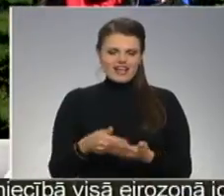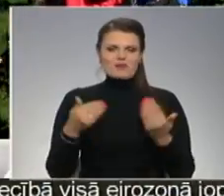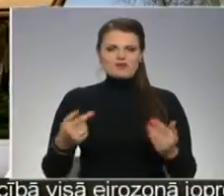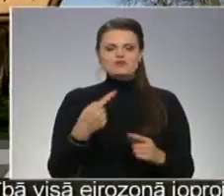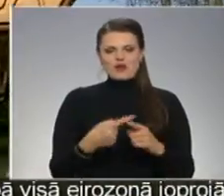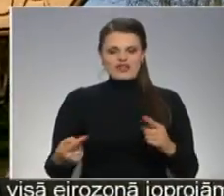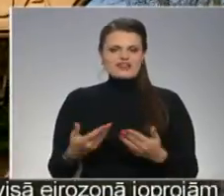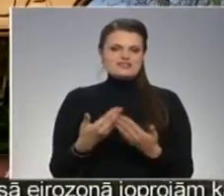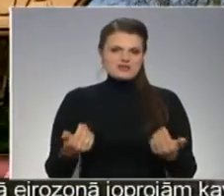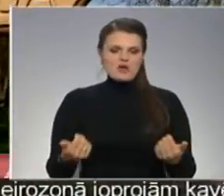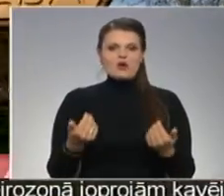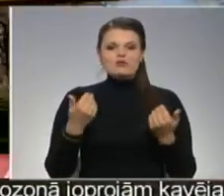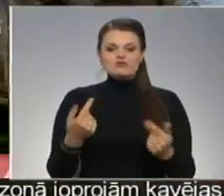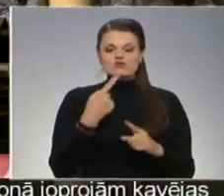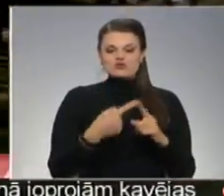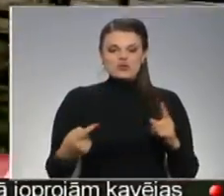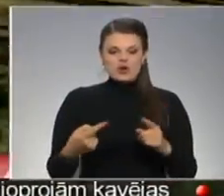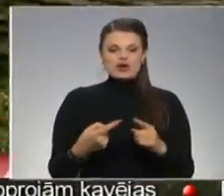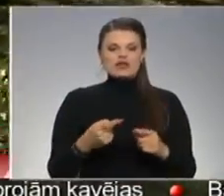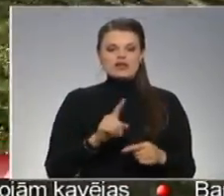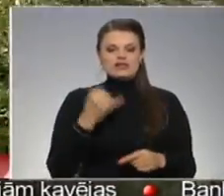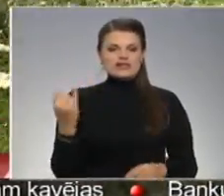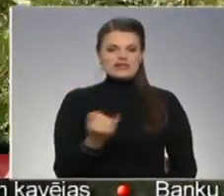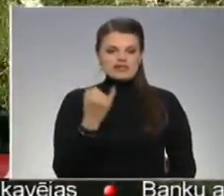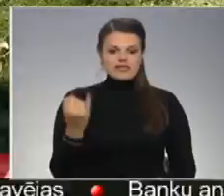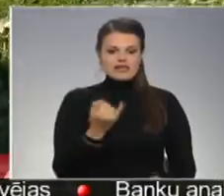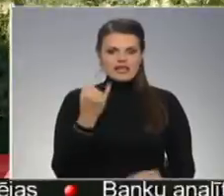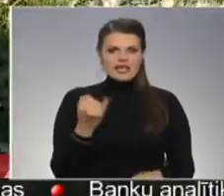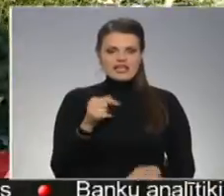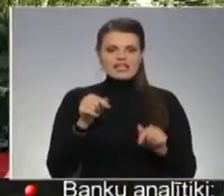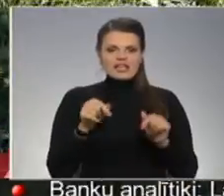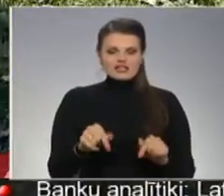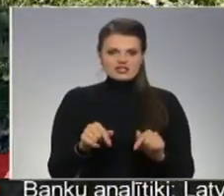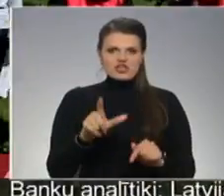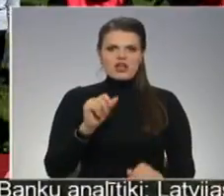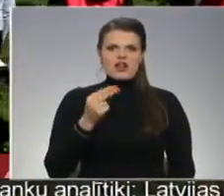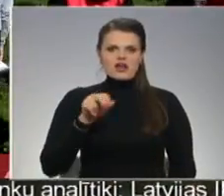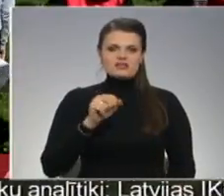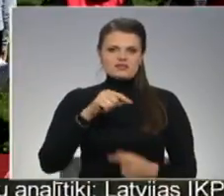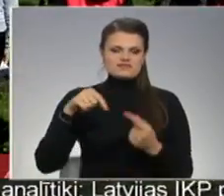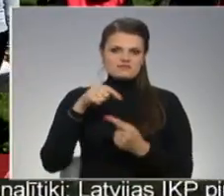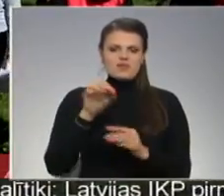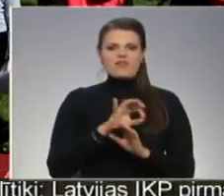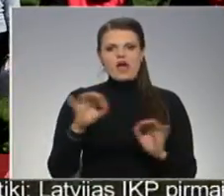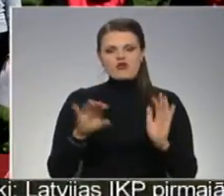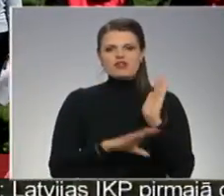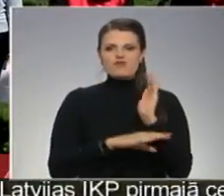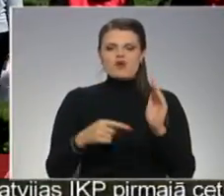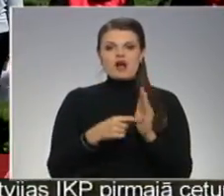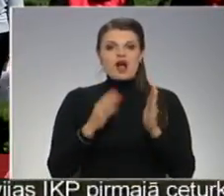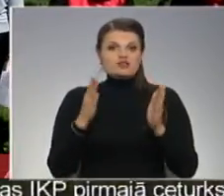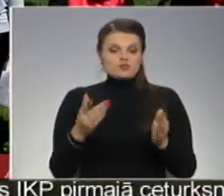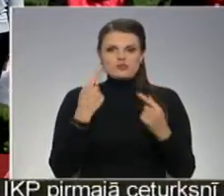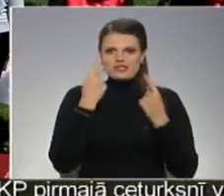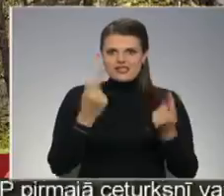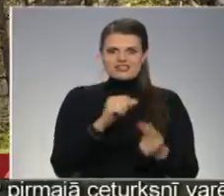notāc. Un šoreiz jums ir interesanti korķi viļķa lazda. Dekoratīvais koks, kāds būs, nezinām